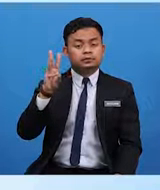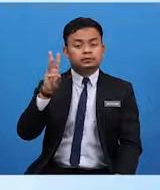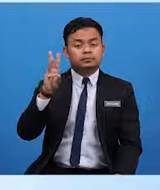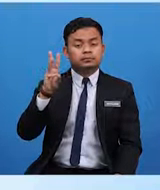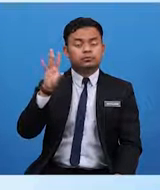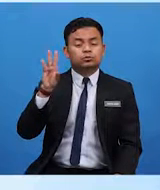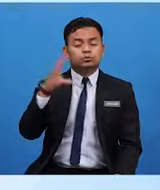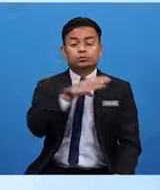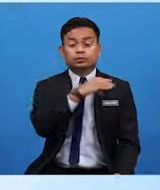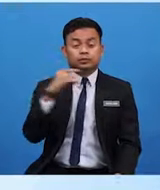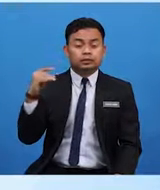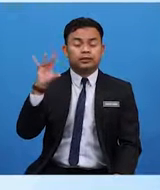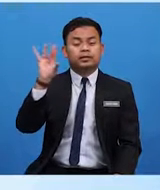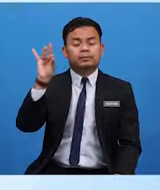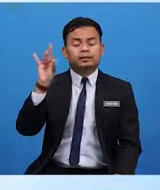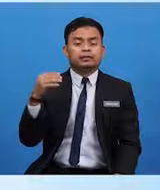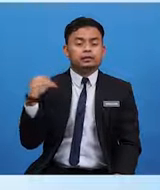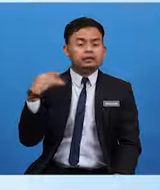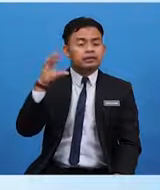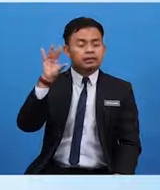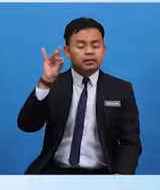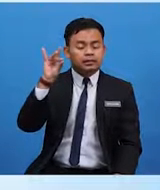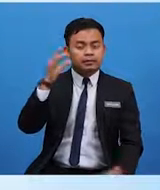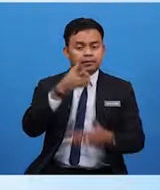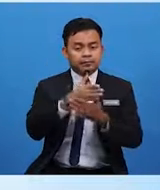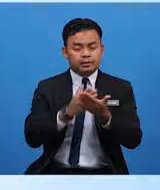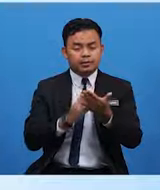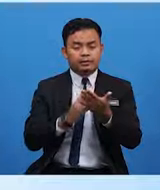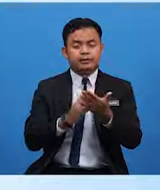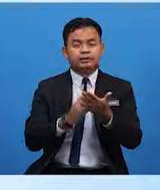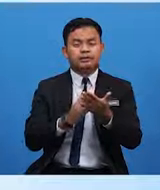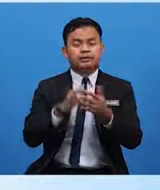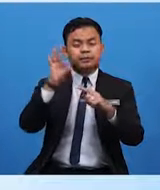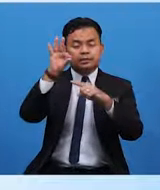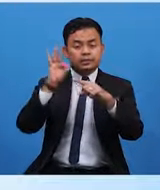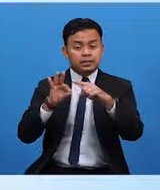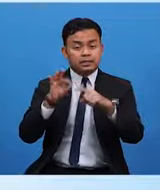12345678 A8 bahagian pecahan 1/3